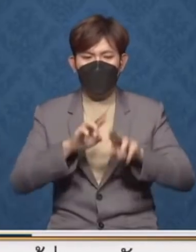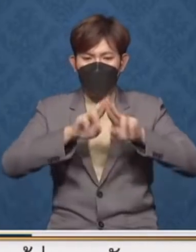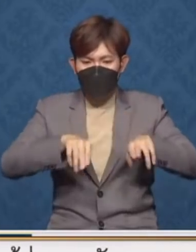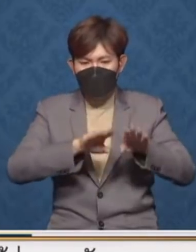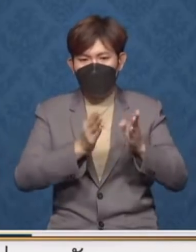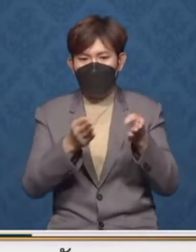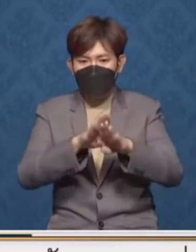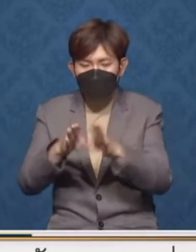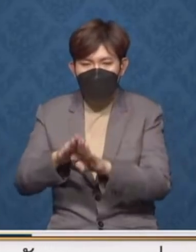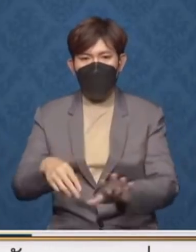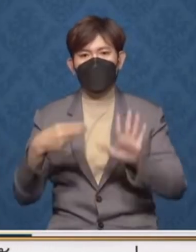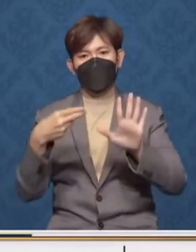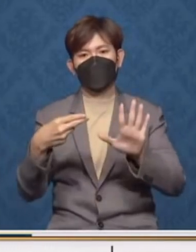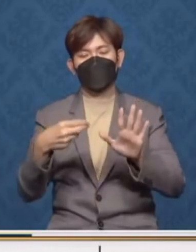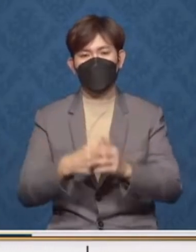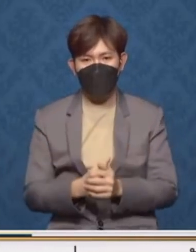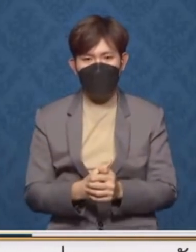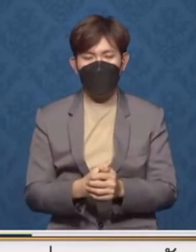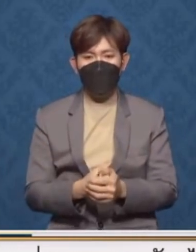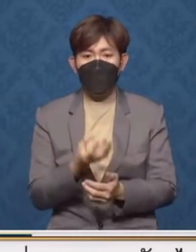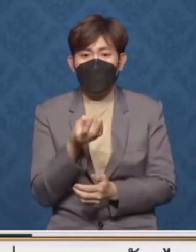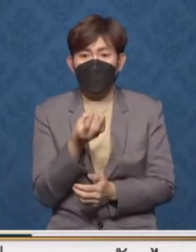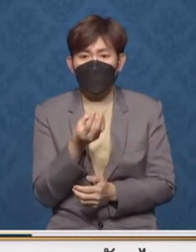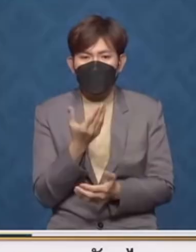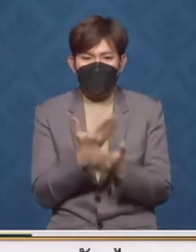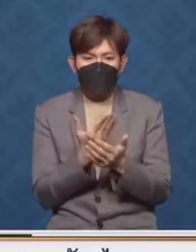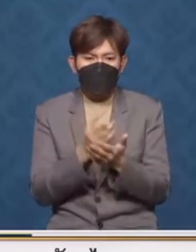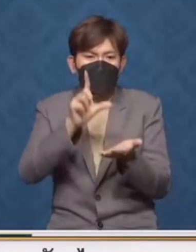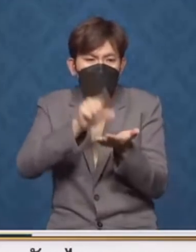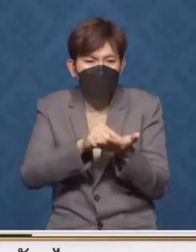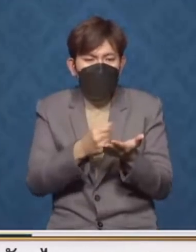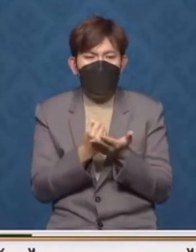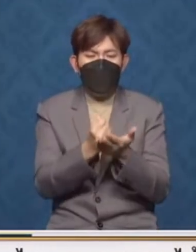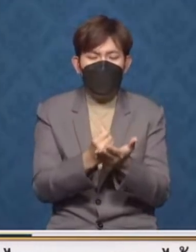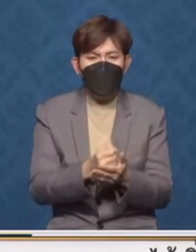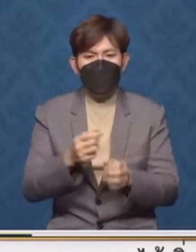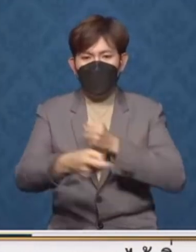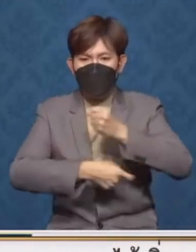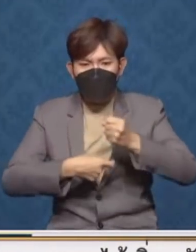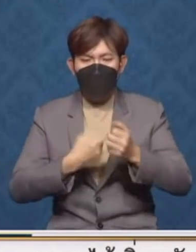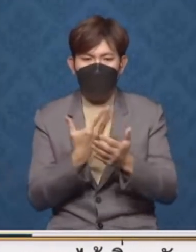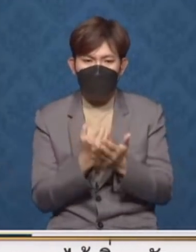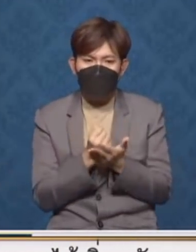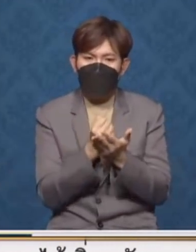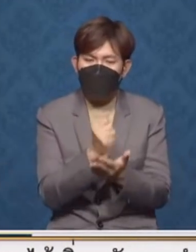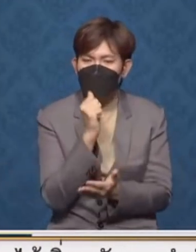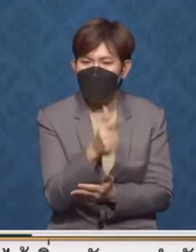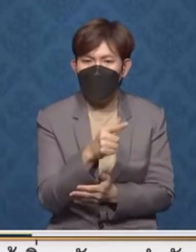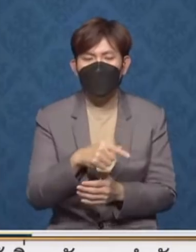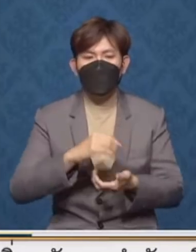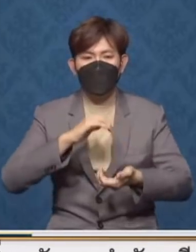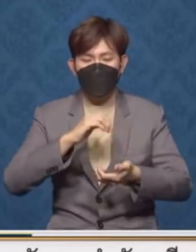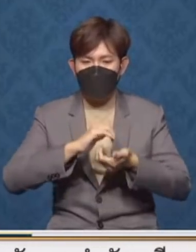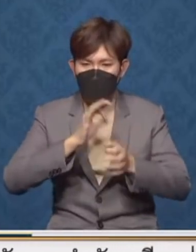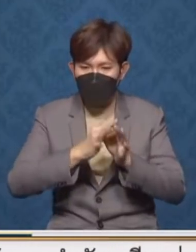ไม่เพียงพอที่จะช่วยพยุงราคาข้าวให้ชาวนาได้มีเงินไปใช้หนี้ธกสไม่พอที่จะช่วยชาวสวนลำไยภาคเหนือ